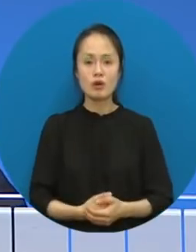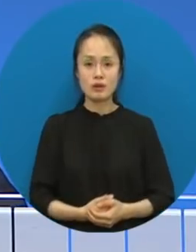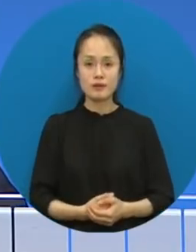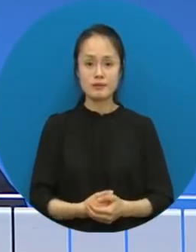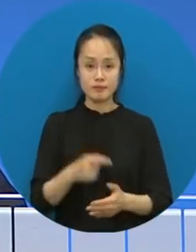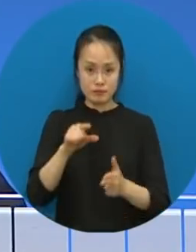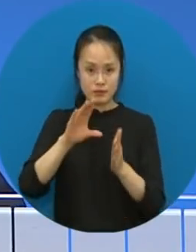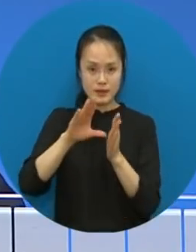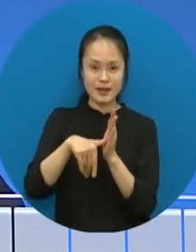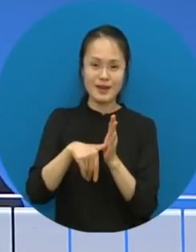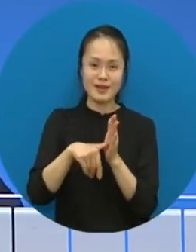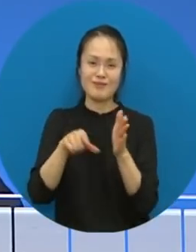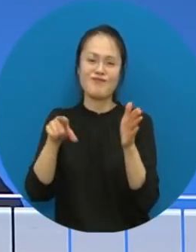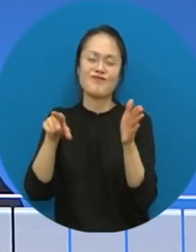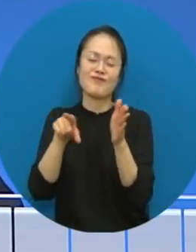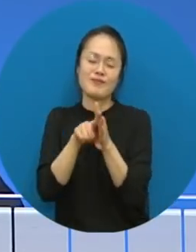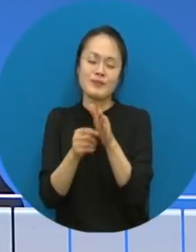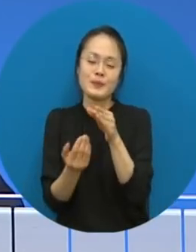그때 믿는 겁니다.